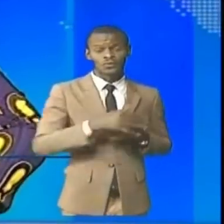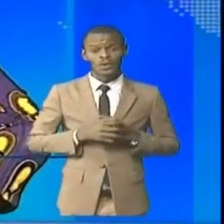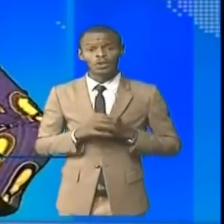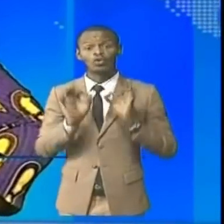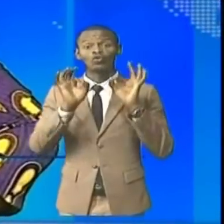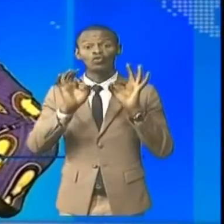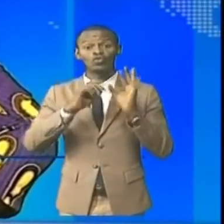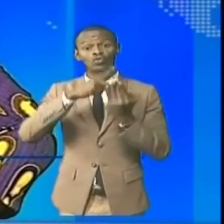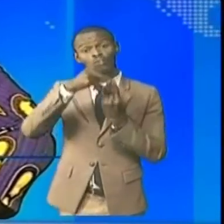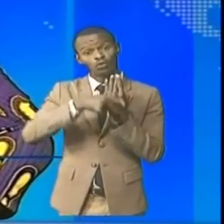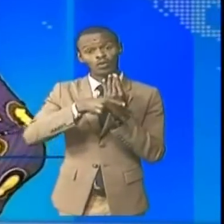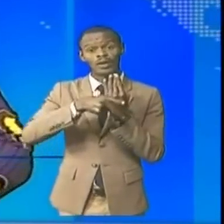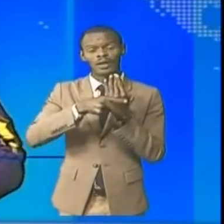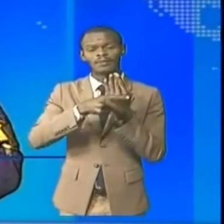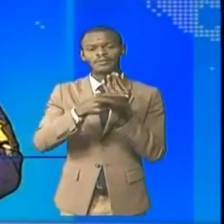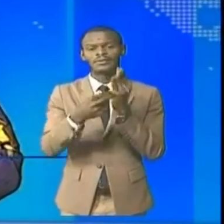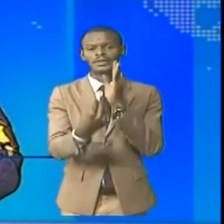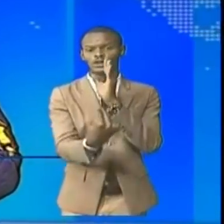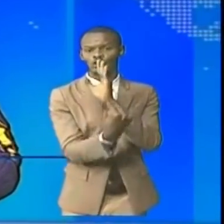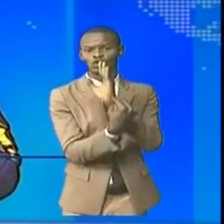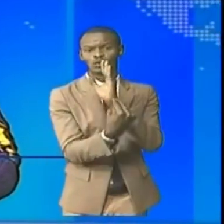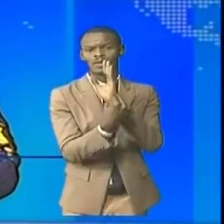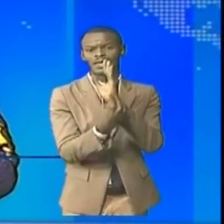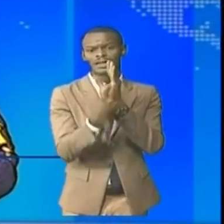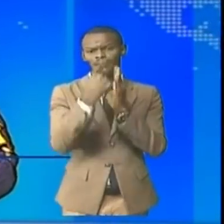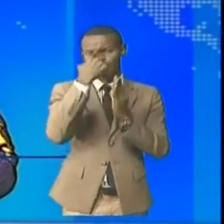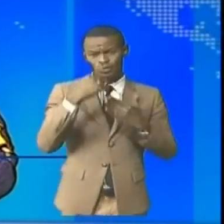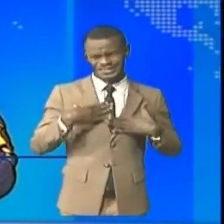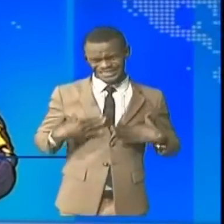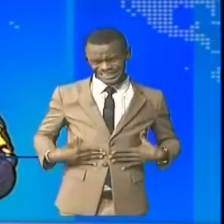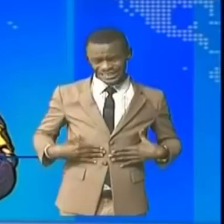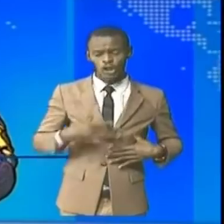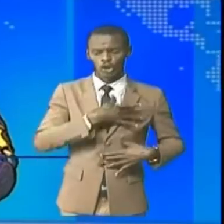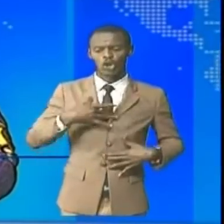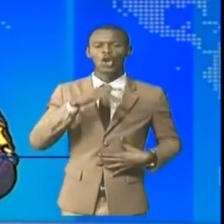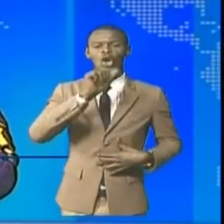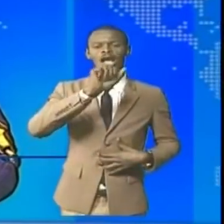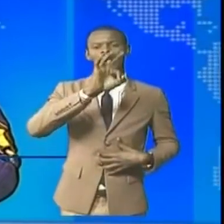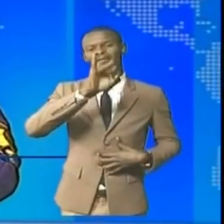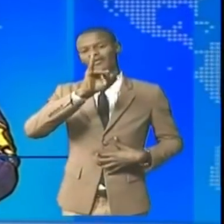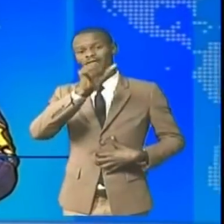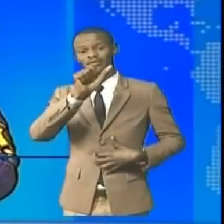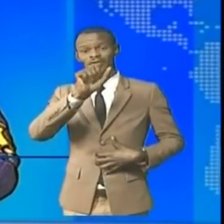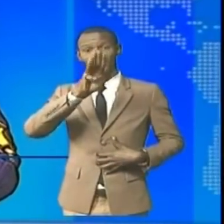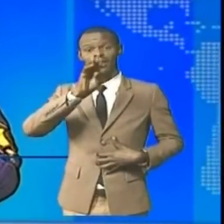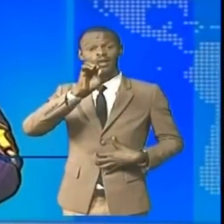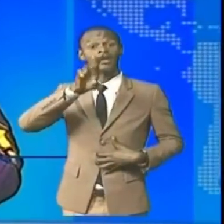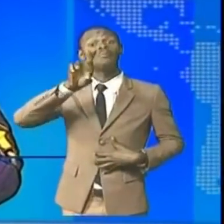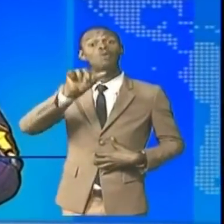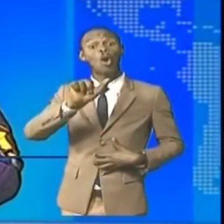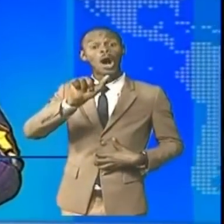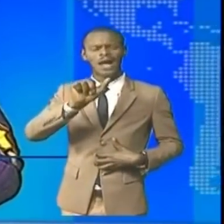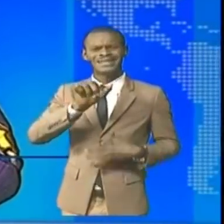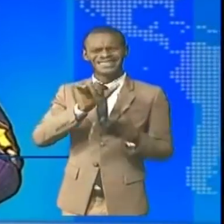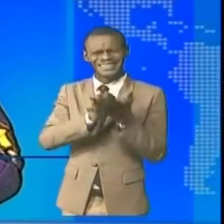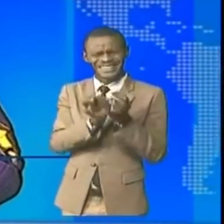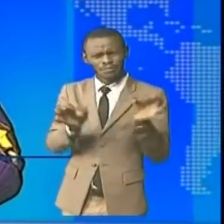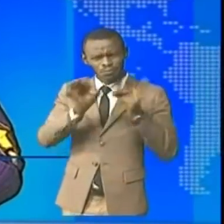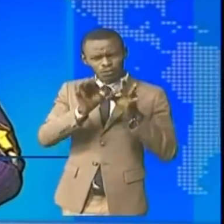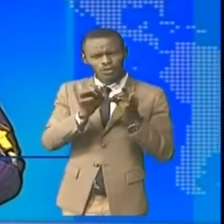Le AFIABORA vient d'être lancé pour permettre aux jeunes adolescents à échanger et partager les informations sur la